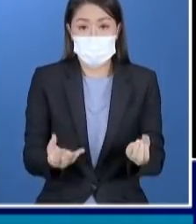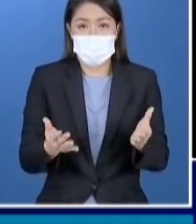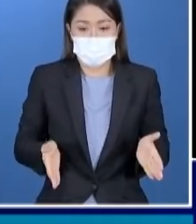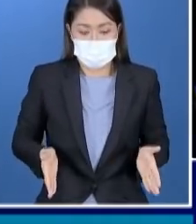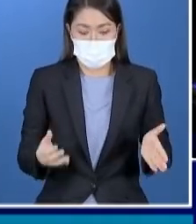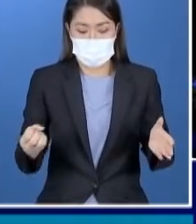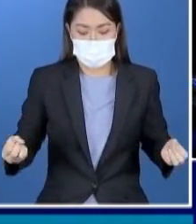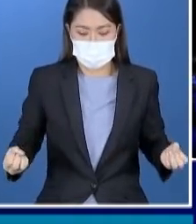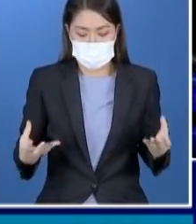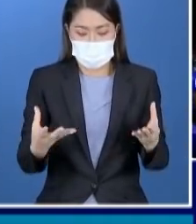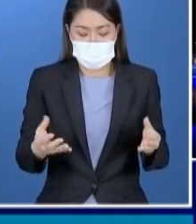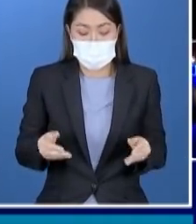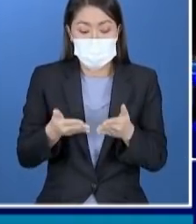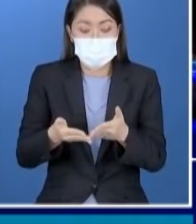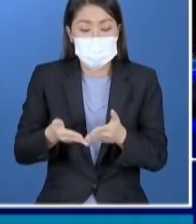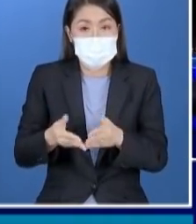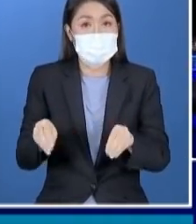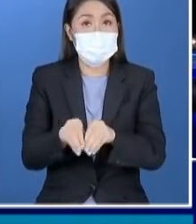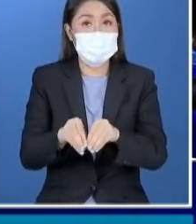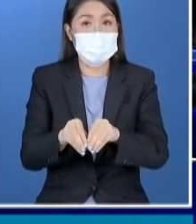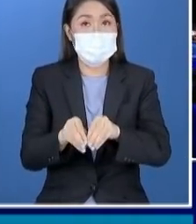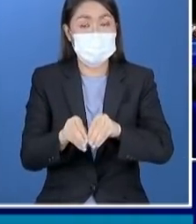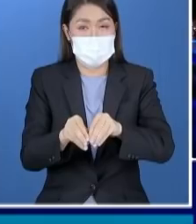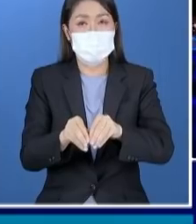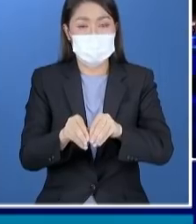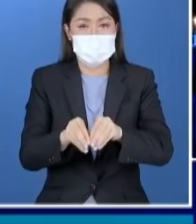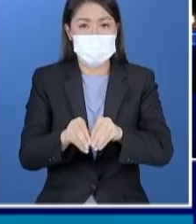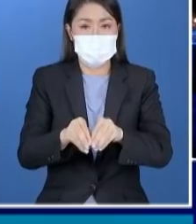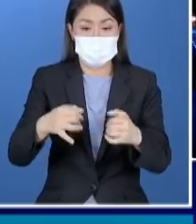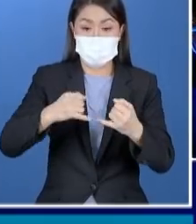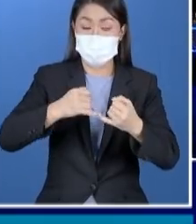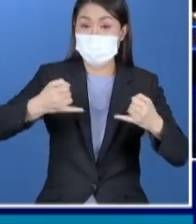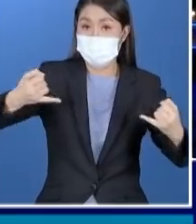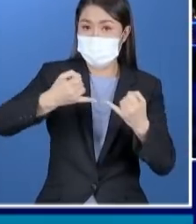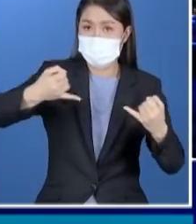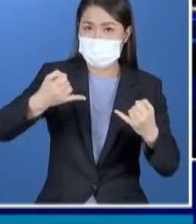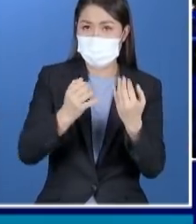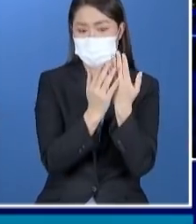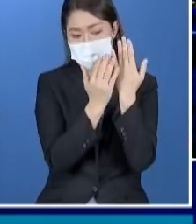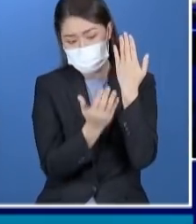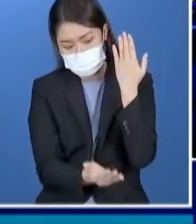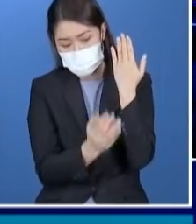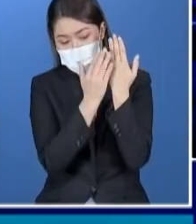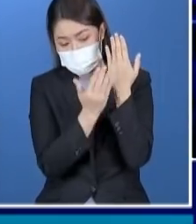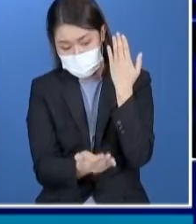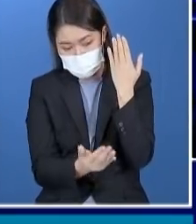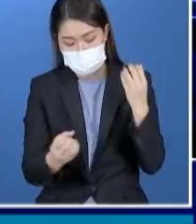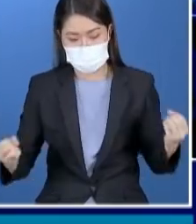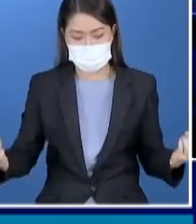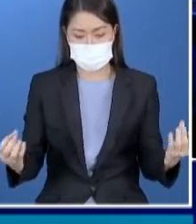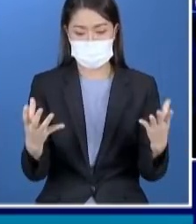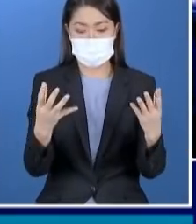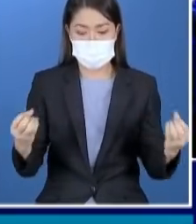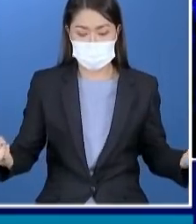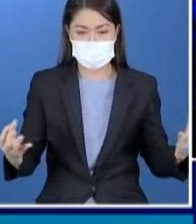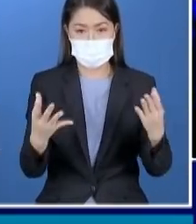แล้วพอเรือมันใกล้เข้าไปในบริเวณสายสะพานพระราม8อ่ะมันอาจจะติดแสงสะท้อนบริเวณไฟถนนแล้วโด